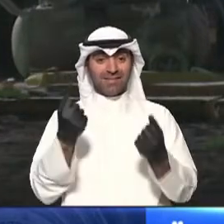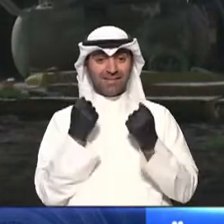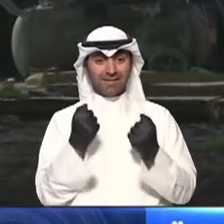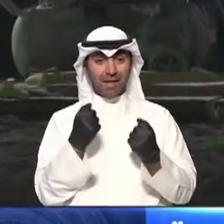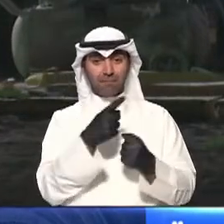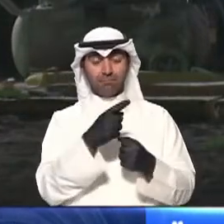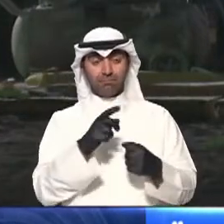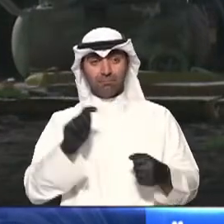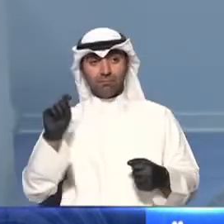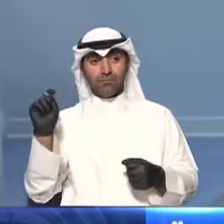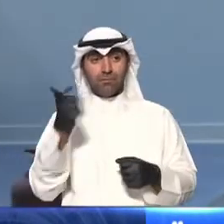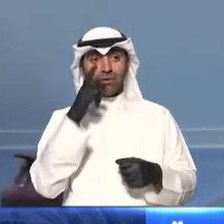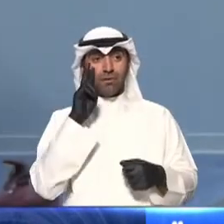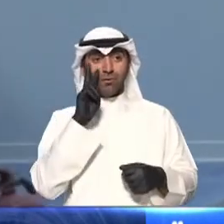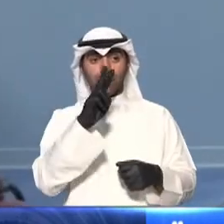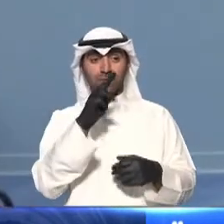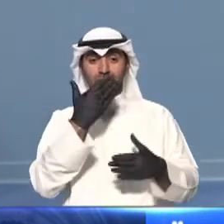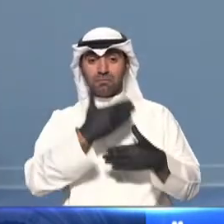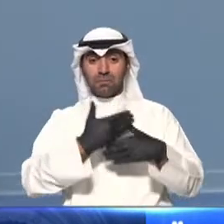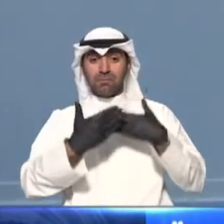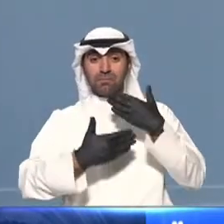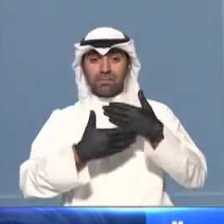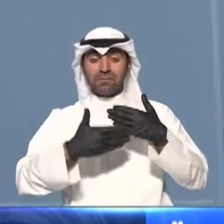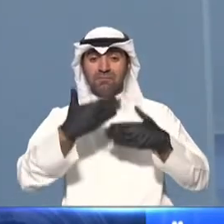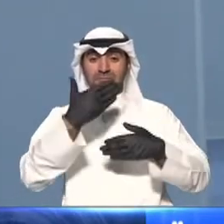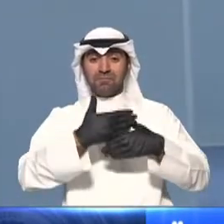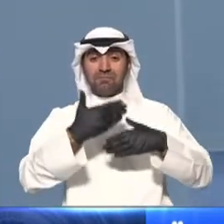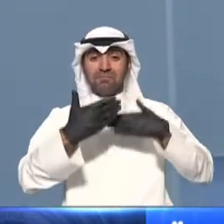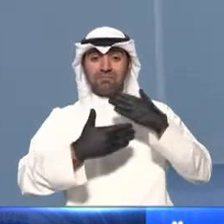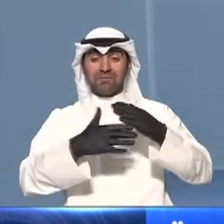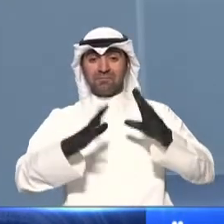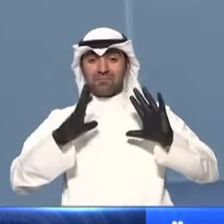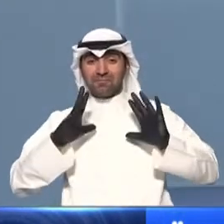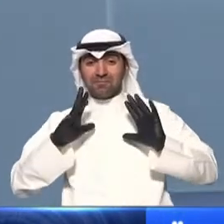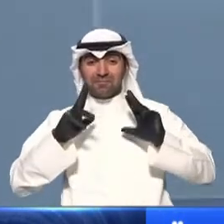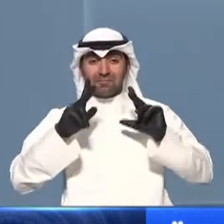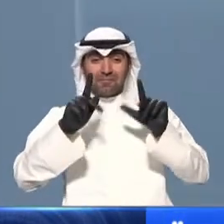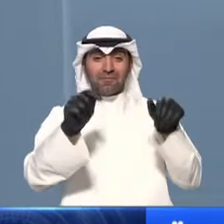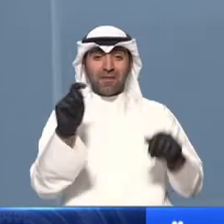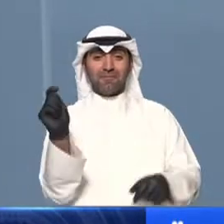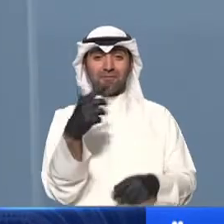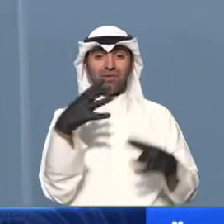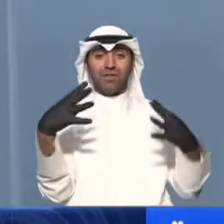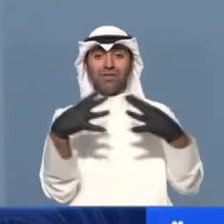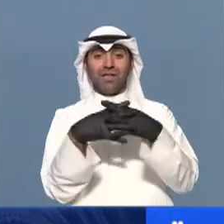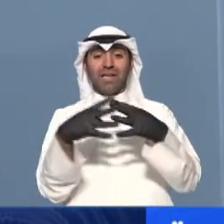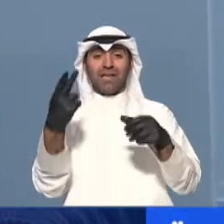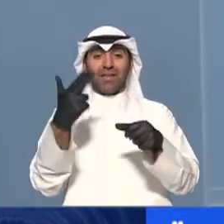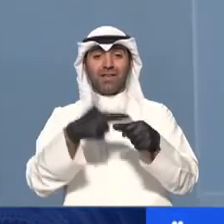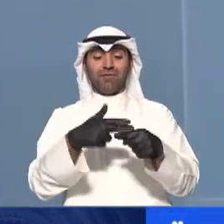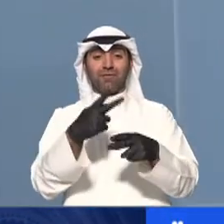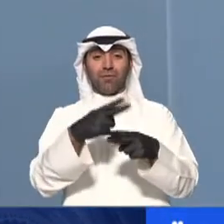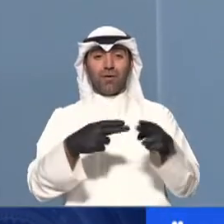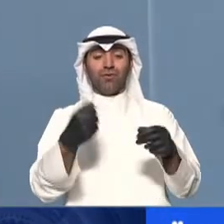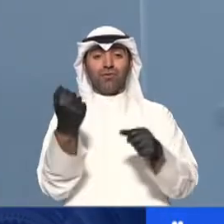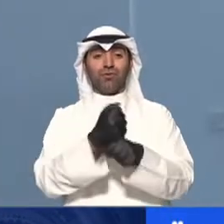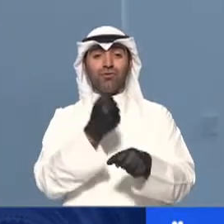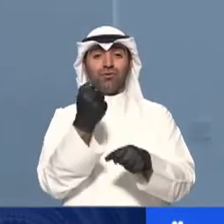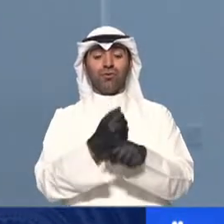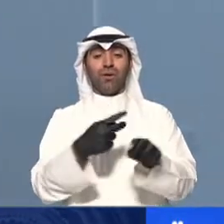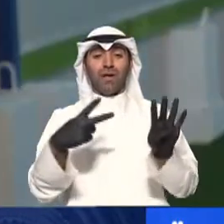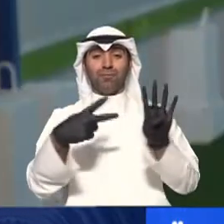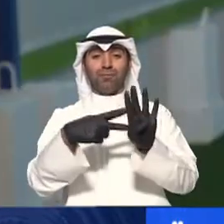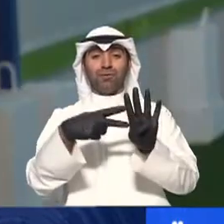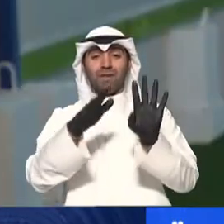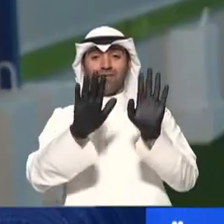البناء الضرورية، أبرز التحديات التي واجهت المنفذين، لكنهم اجتازوها وباشروا الأعمال. كان مطلوب